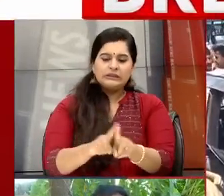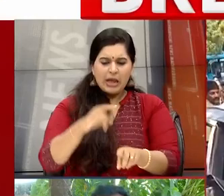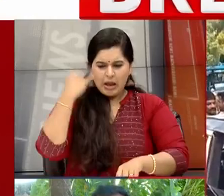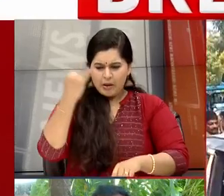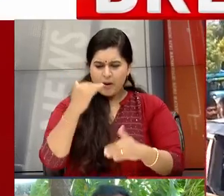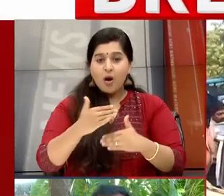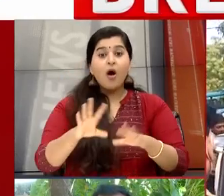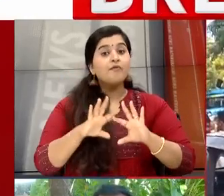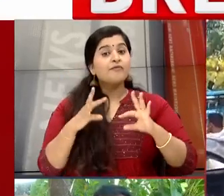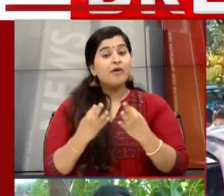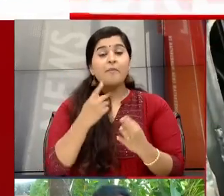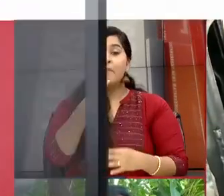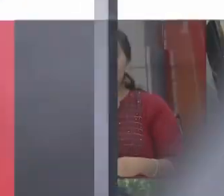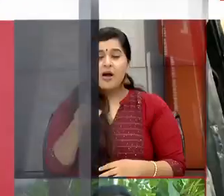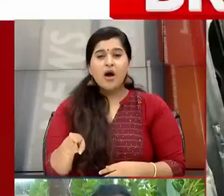കുപ്പിയിൽ പെട്രോൾ ഉണ്ടായിരുന്നു, അതായത്